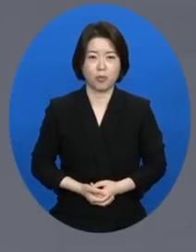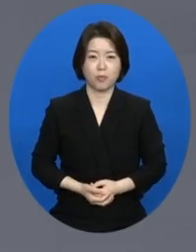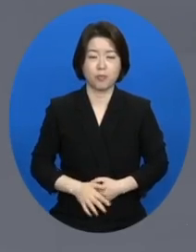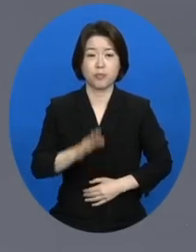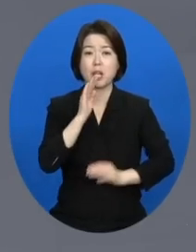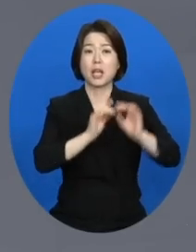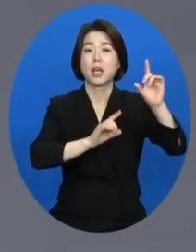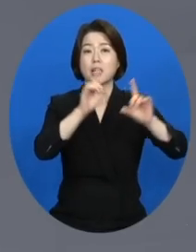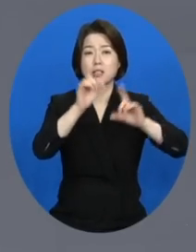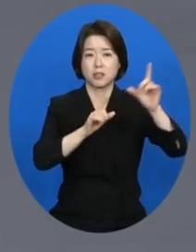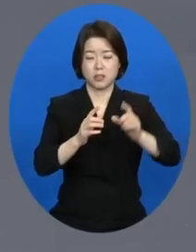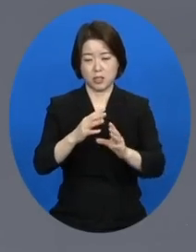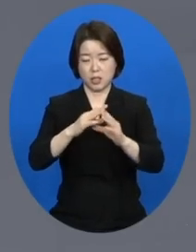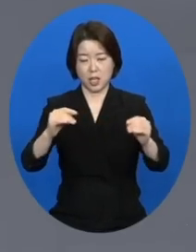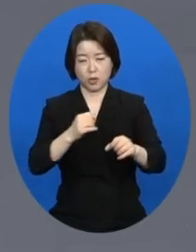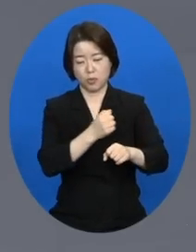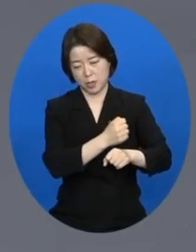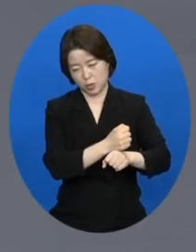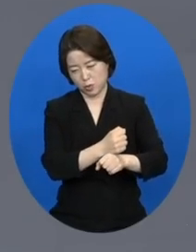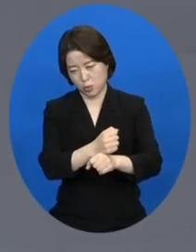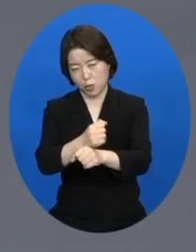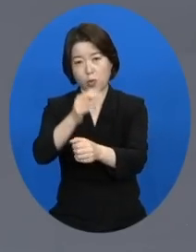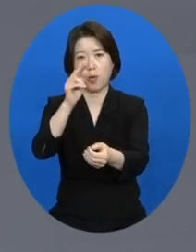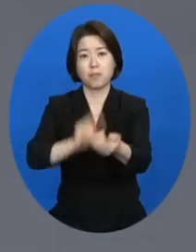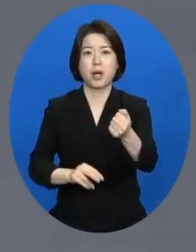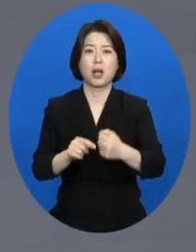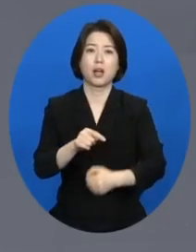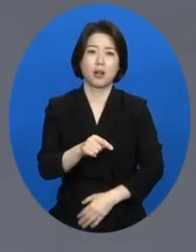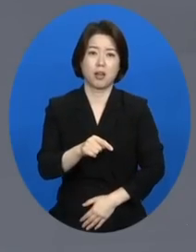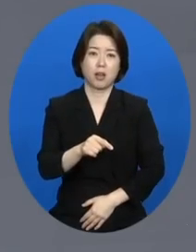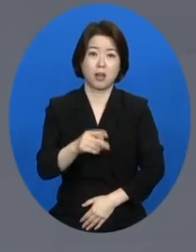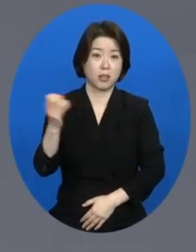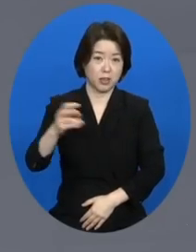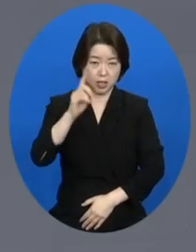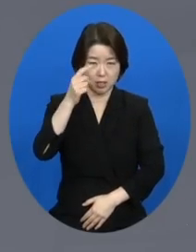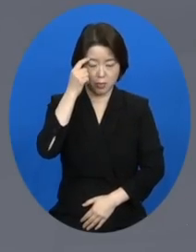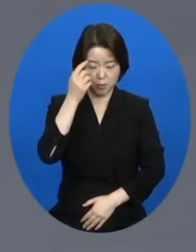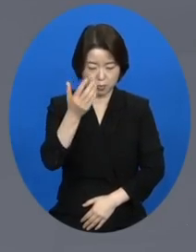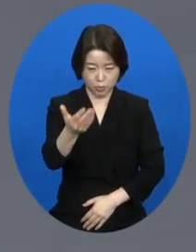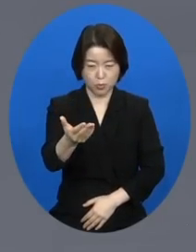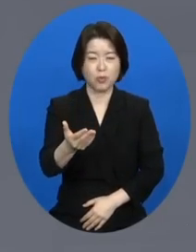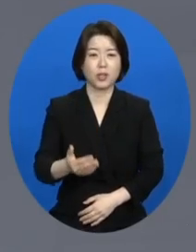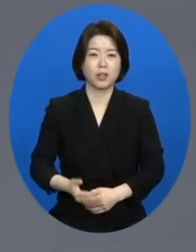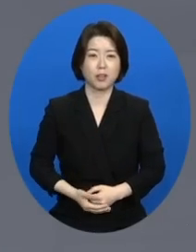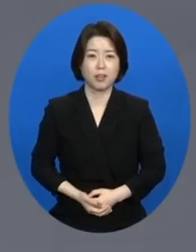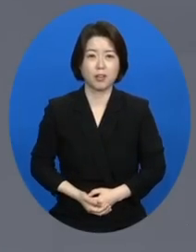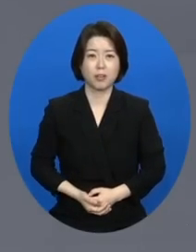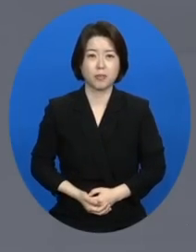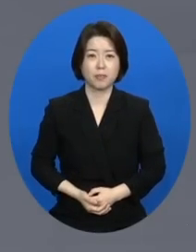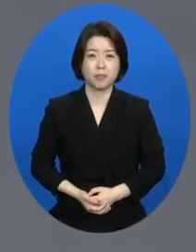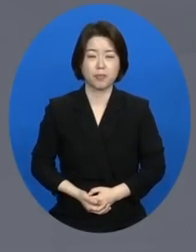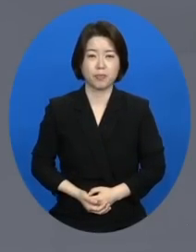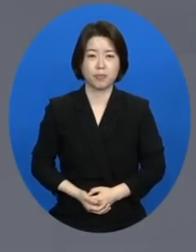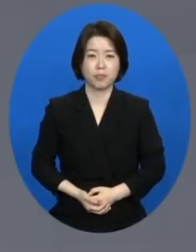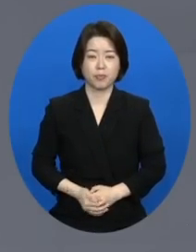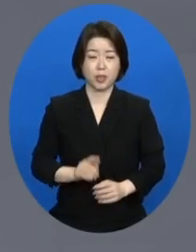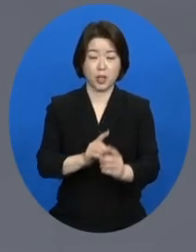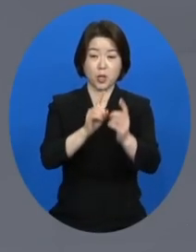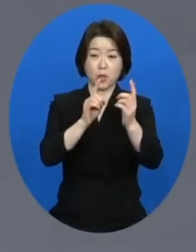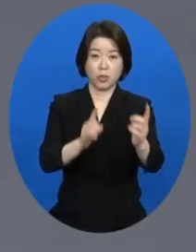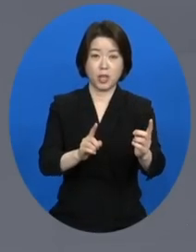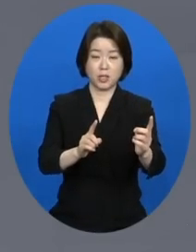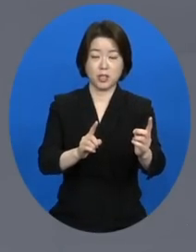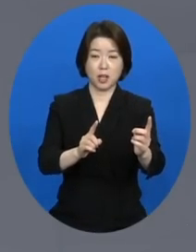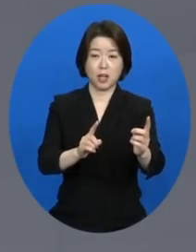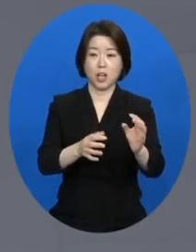현실은 애굽의 노예로 팔려가는 것이었습니다. 다시 한번 제가 묻겠습니다. 대상